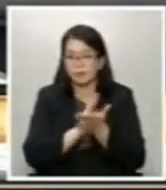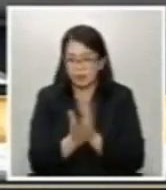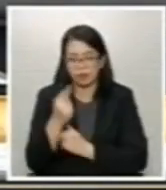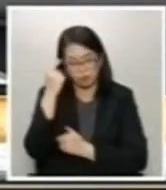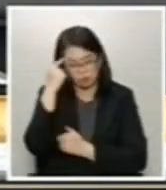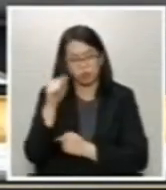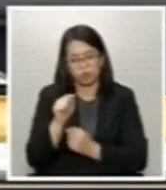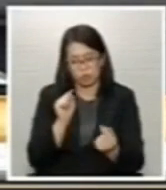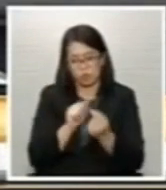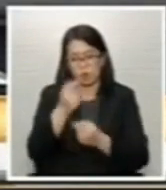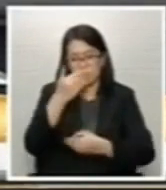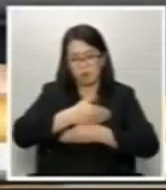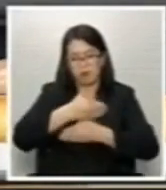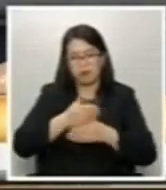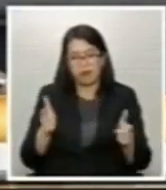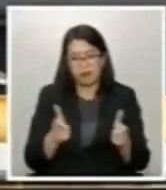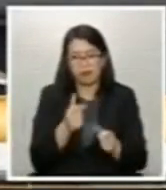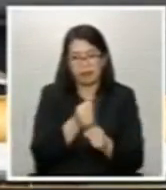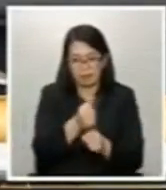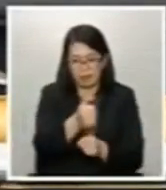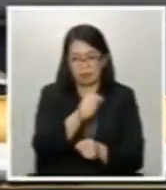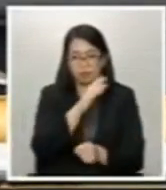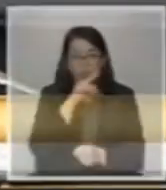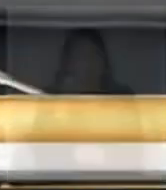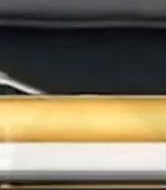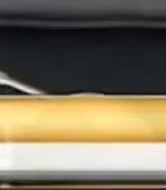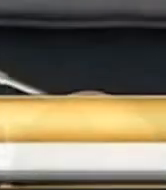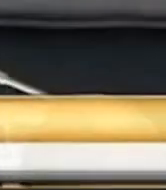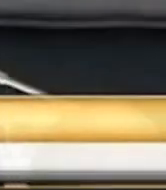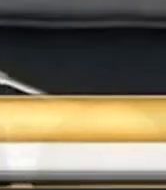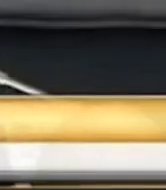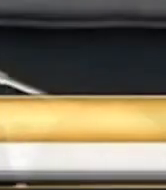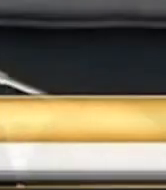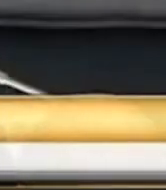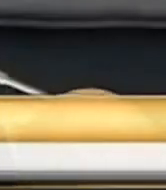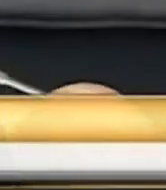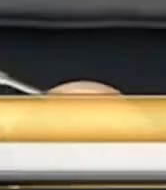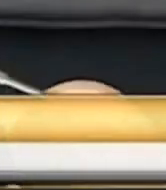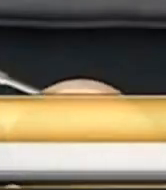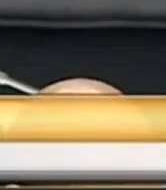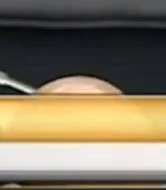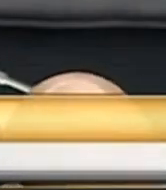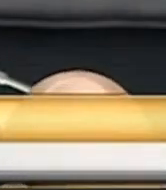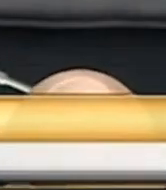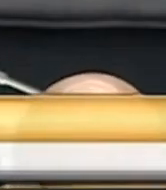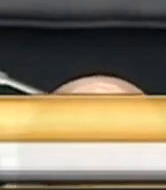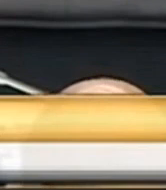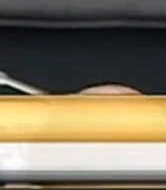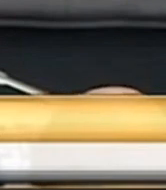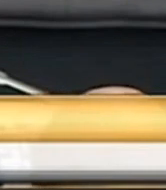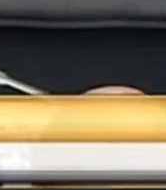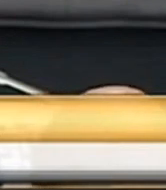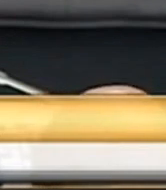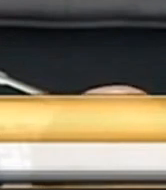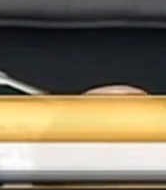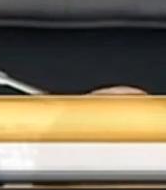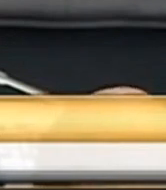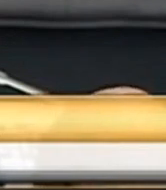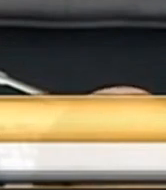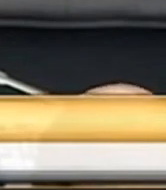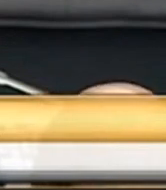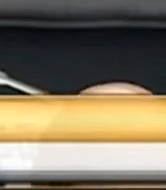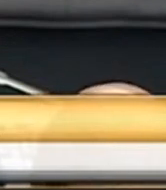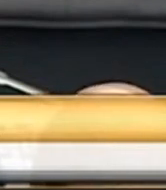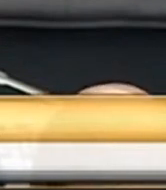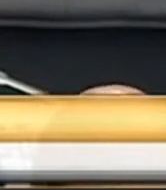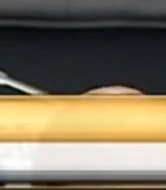จะสร้างอ่างเก็บน้ำถ้าได้สร้างอ่างเก็บน้ำอ่างนี้แล้วนะครับก็สามารถที่จะดูแลพื้นที่การเกษตรได้ถึง 200,000 ไ